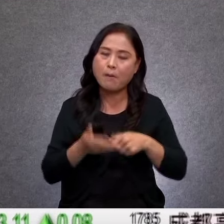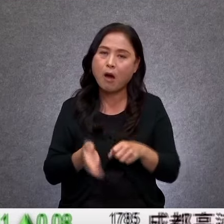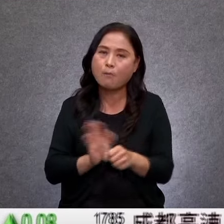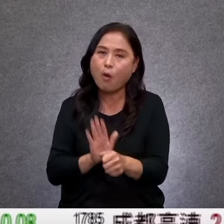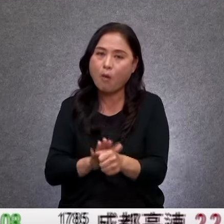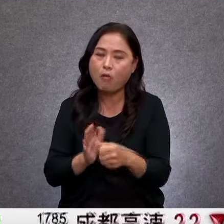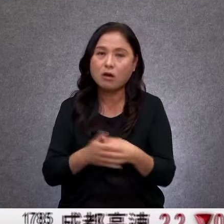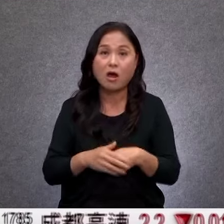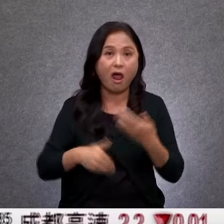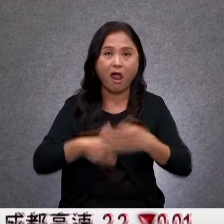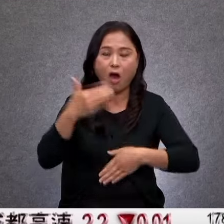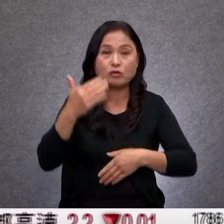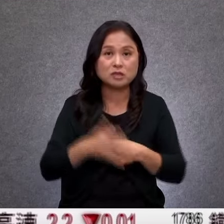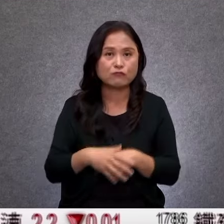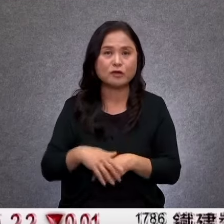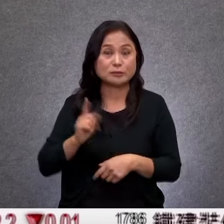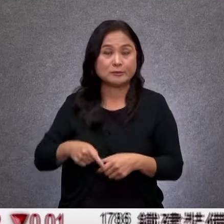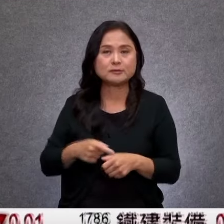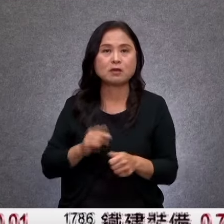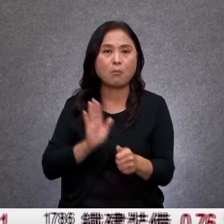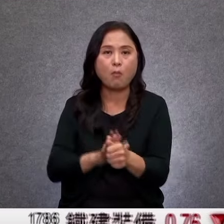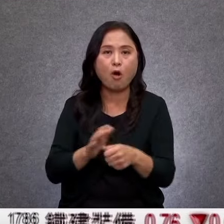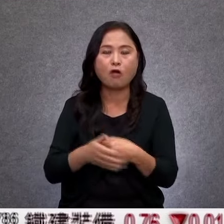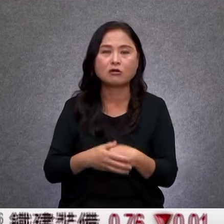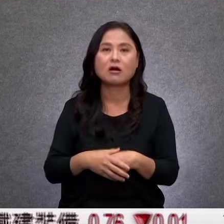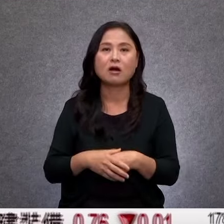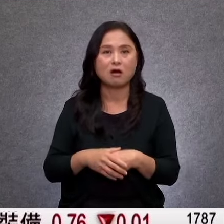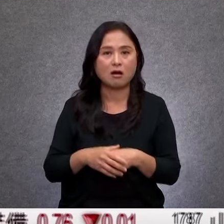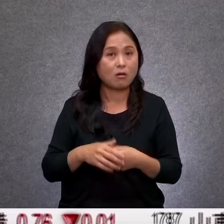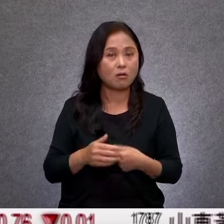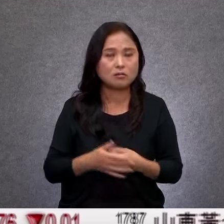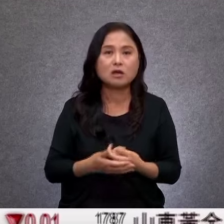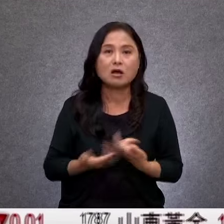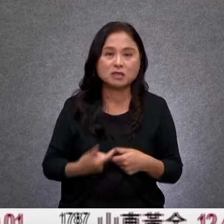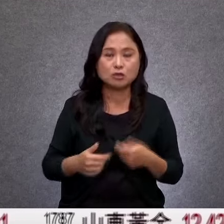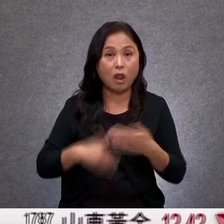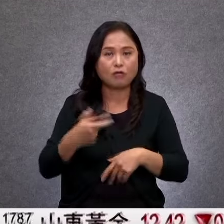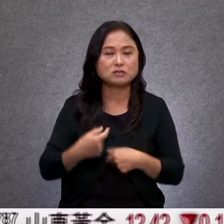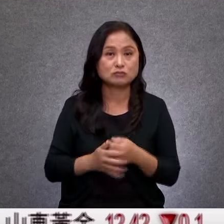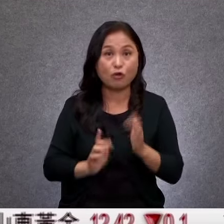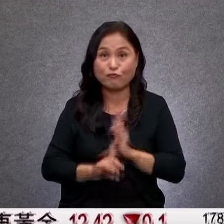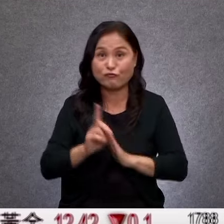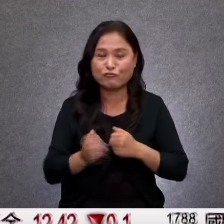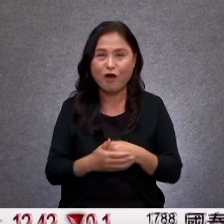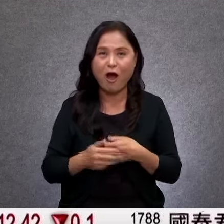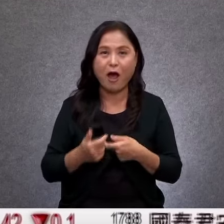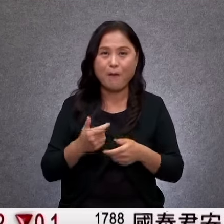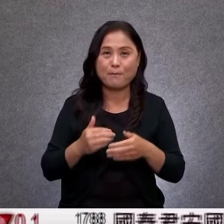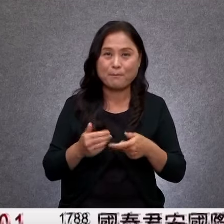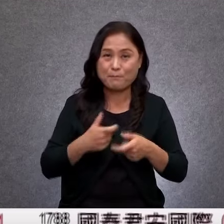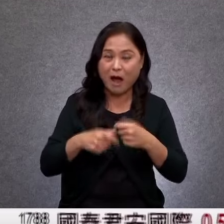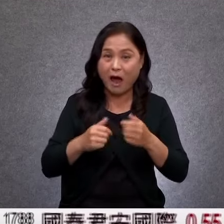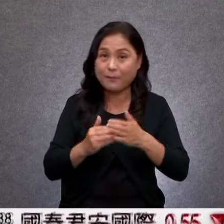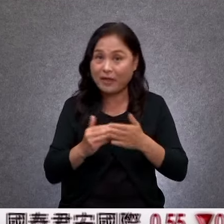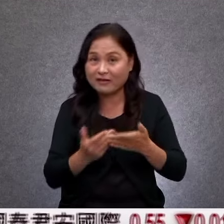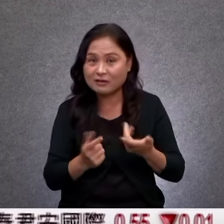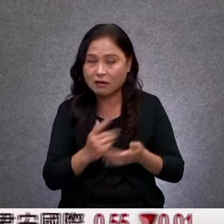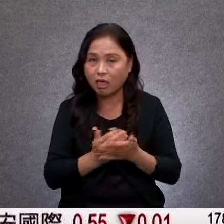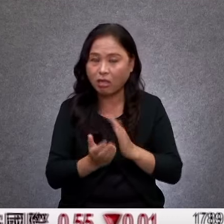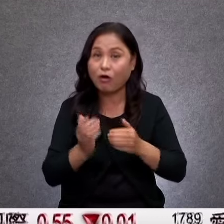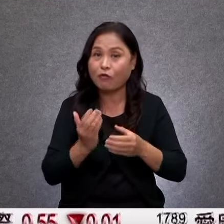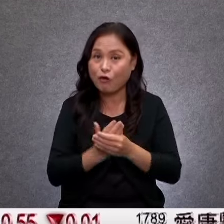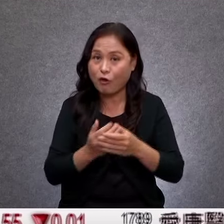靠慢慢食補藥，冇辦法好似樓市咁樣一嚟就做一啲強勁啲嘅措施，強心針打咗之後，而家都見到有反價封盤